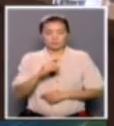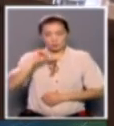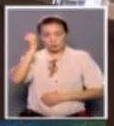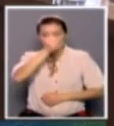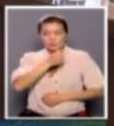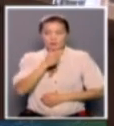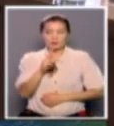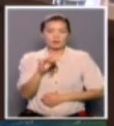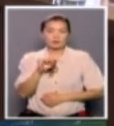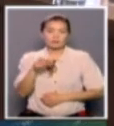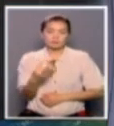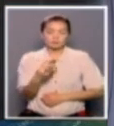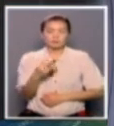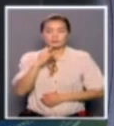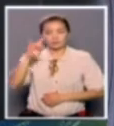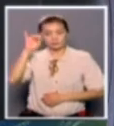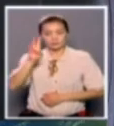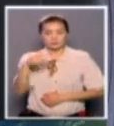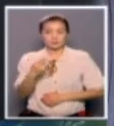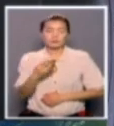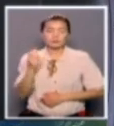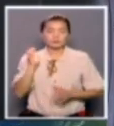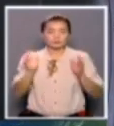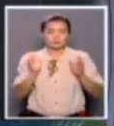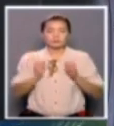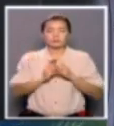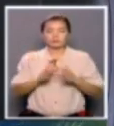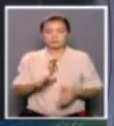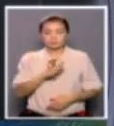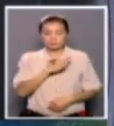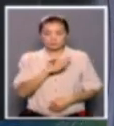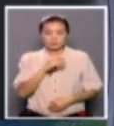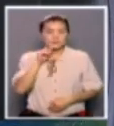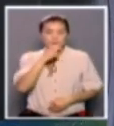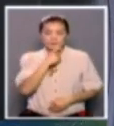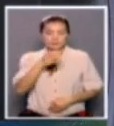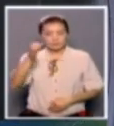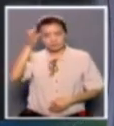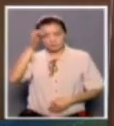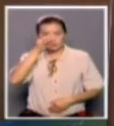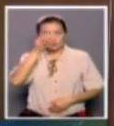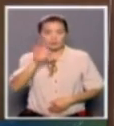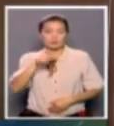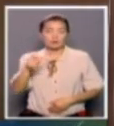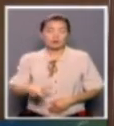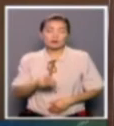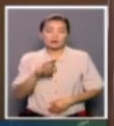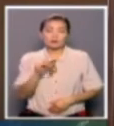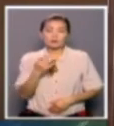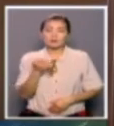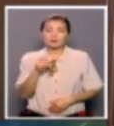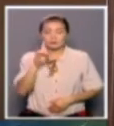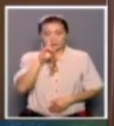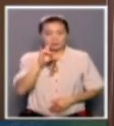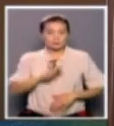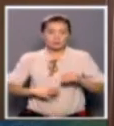жылы Қаныш Сәтбаев атындағы Қазақ ұлттық техникалық университетін аяқтаған. Экономика ғылымдарының кандидаты, тау-кен инженері,